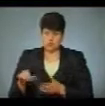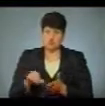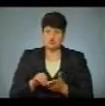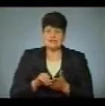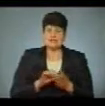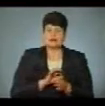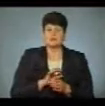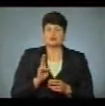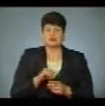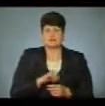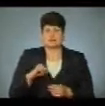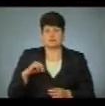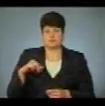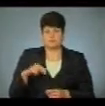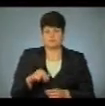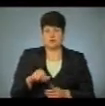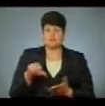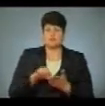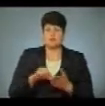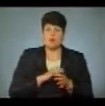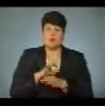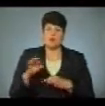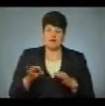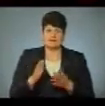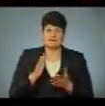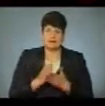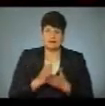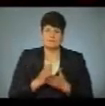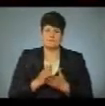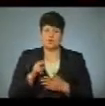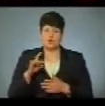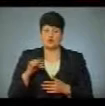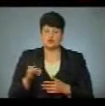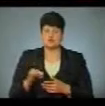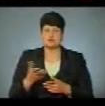учасниками, які будуть йти самостійно. Учасницею проєкту «Мрія на всіх» є продюсерка